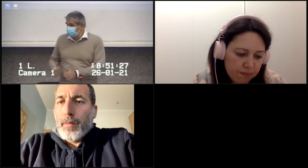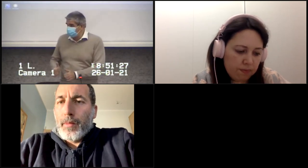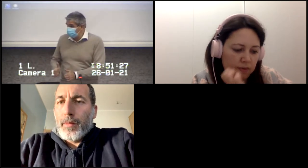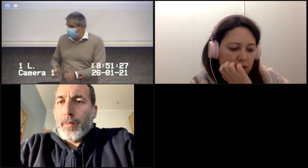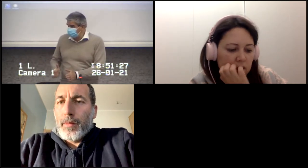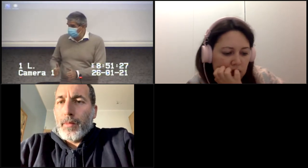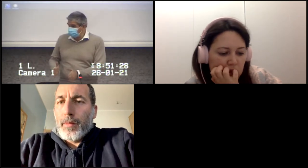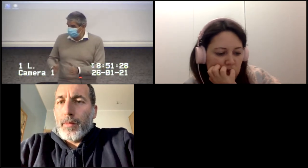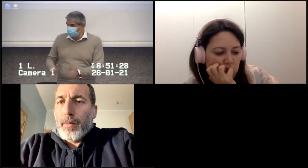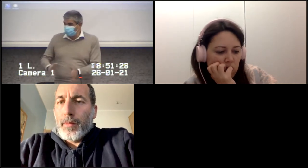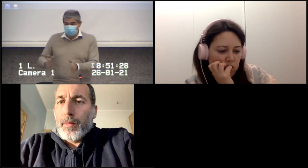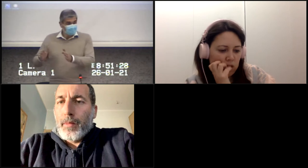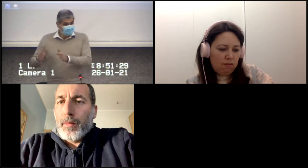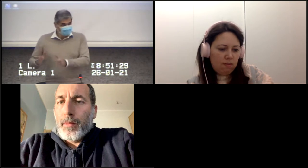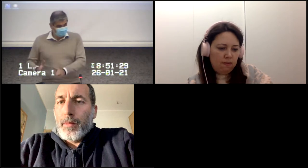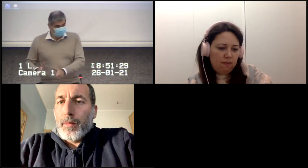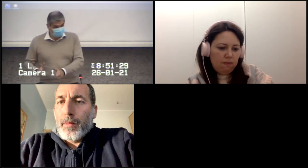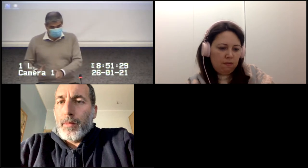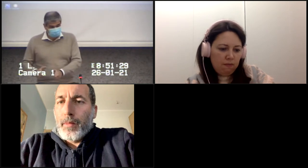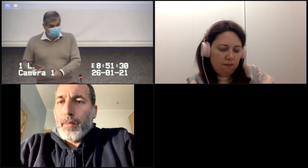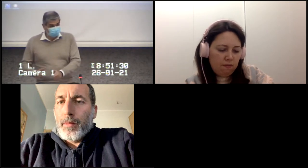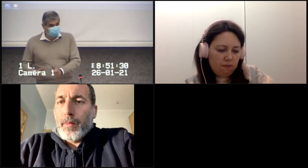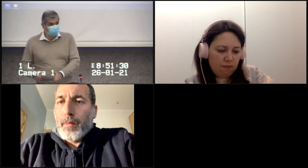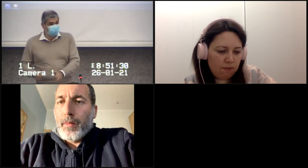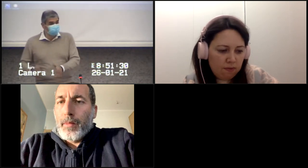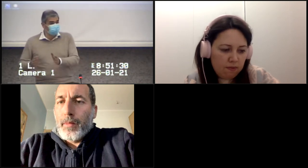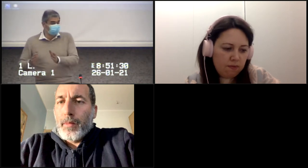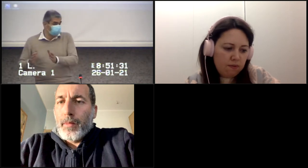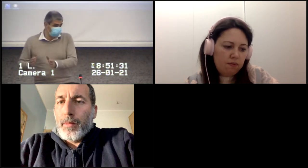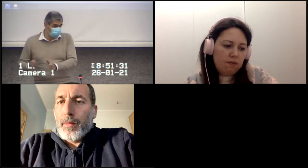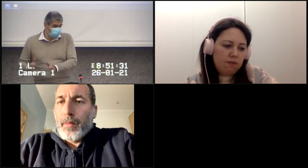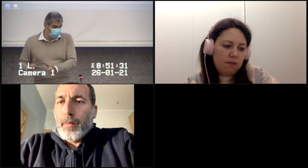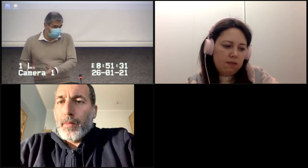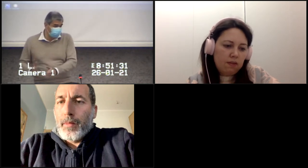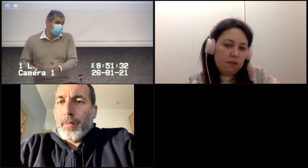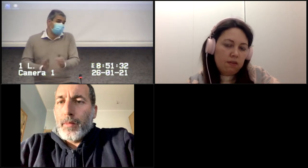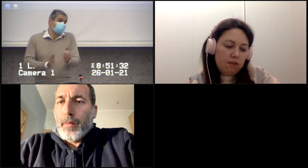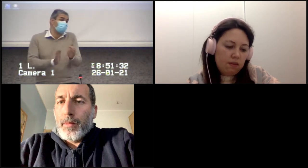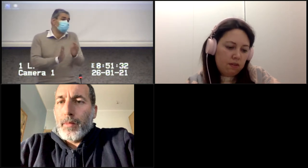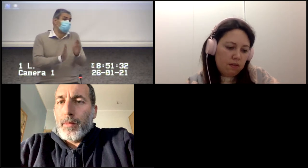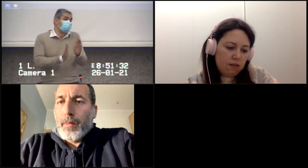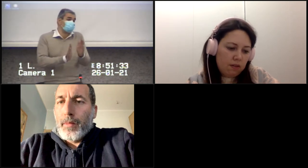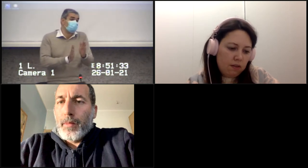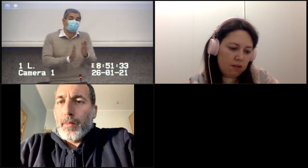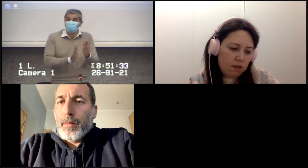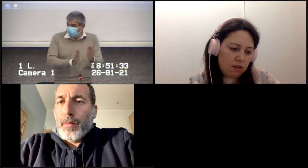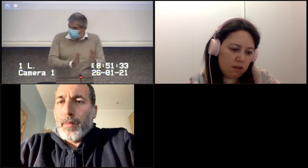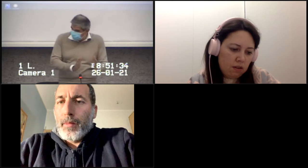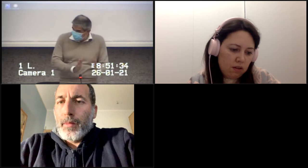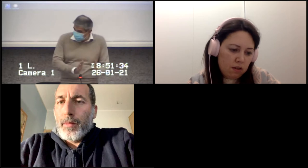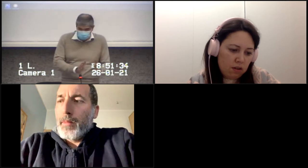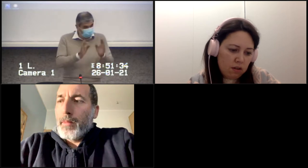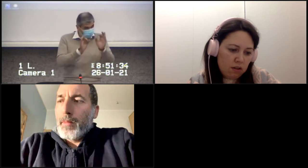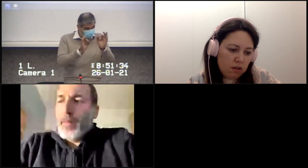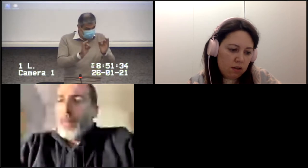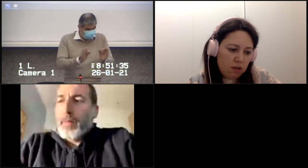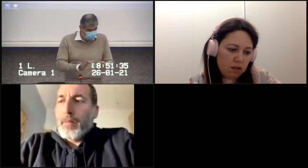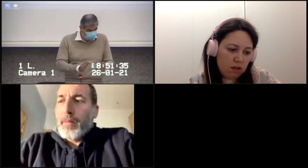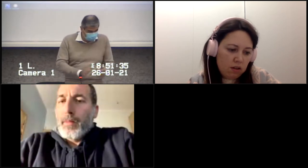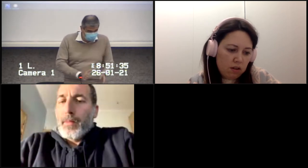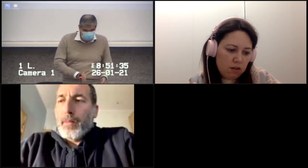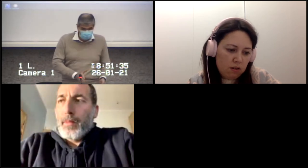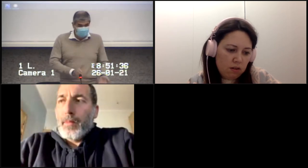differenza dell'impianto normativo proposto dalla Regione, non concediamo il 20%, ma concediamo solo un 10% per